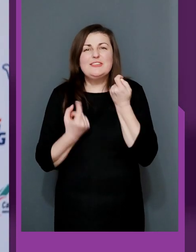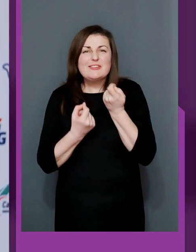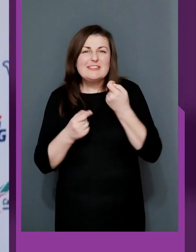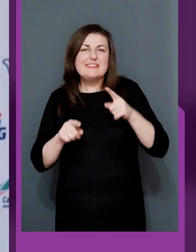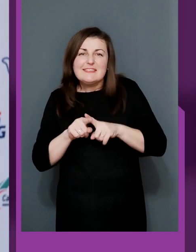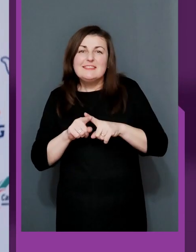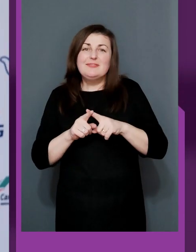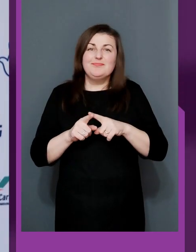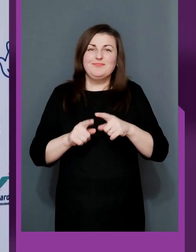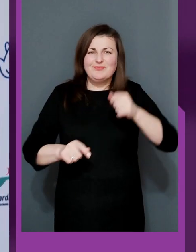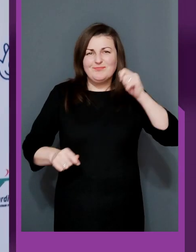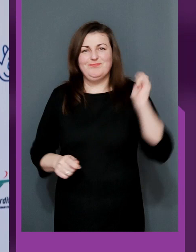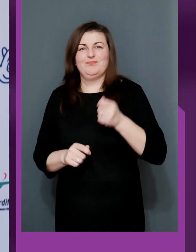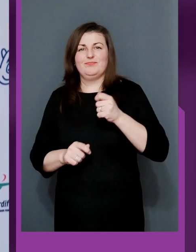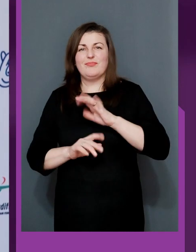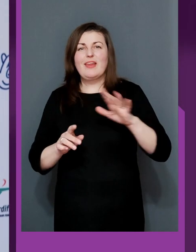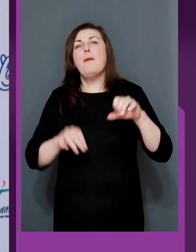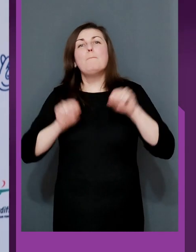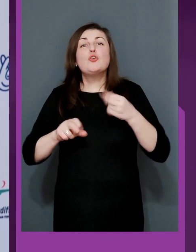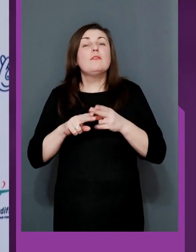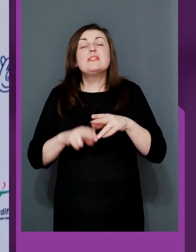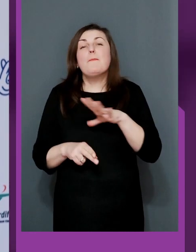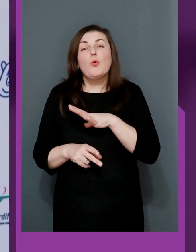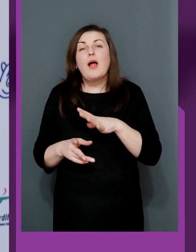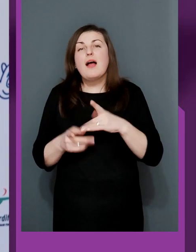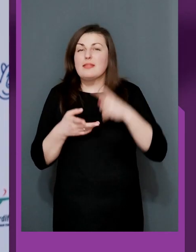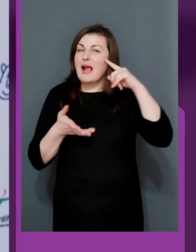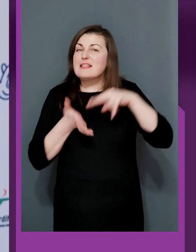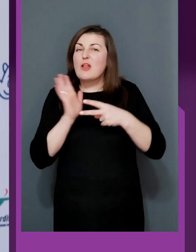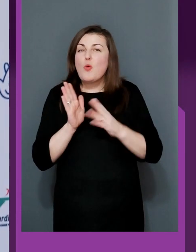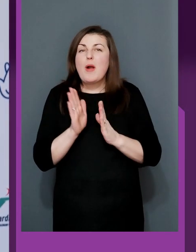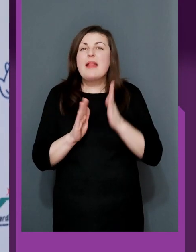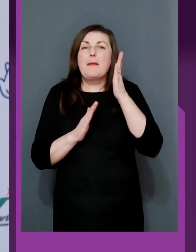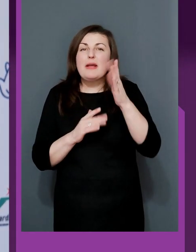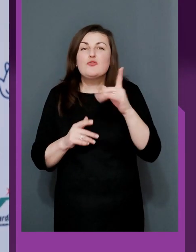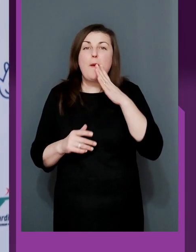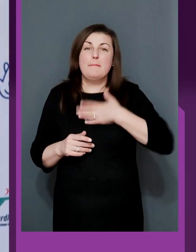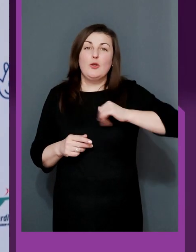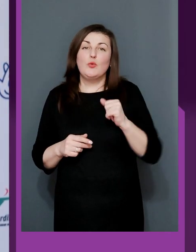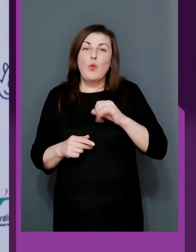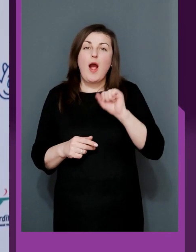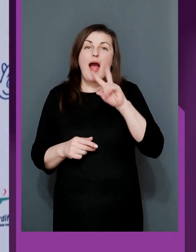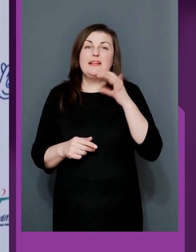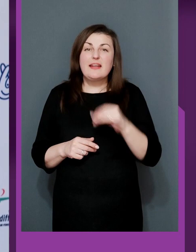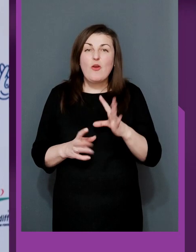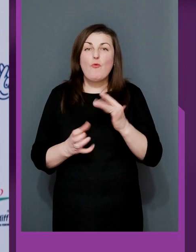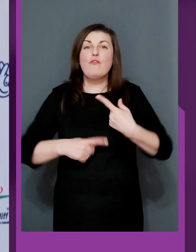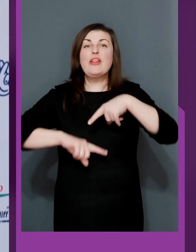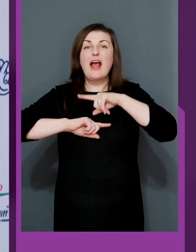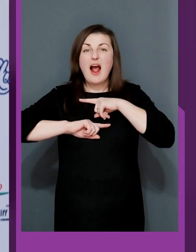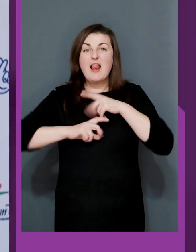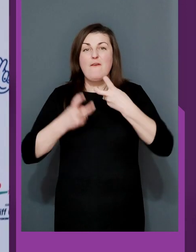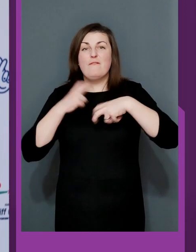так лупанути І можливо це була задумка наперед щоб мій друг Андрій в